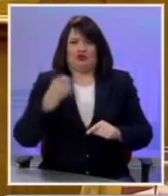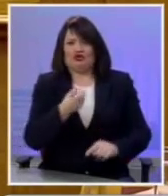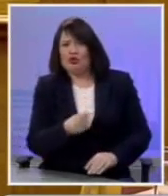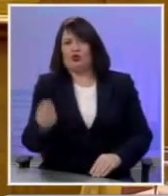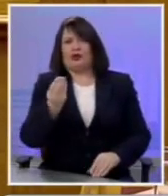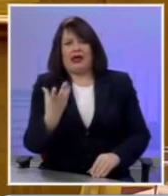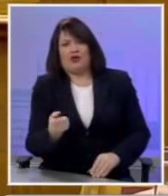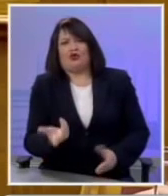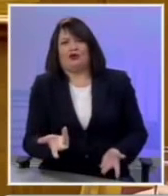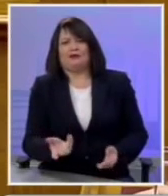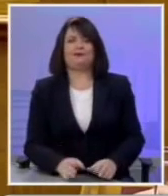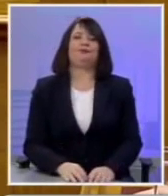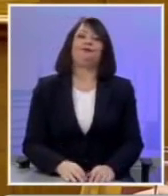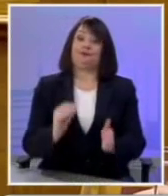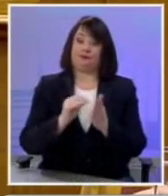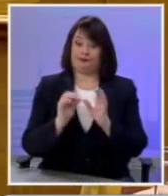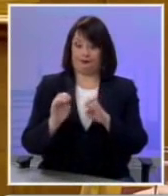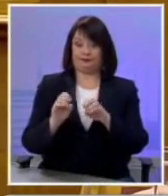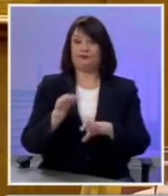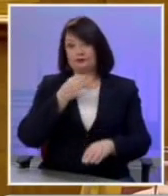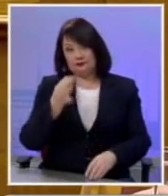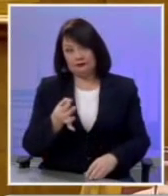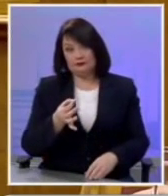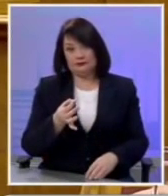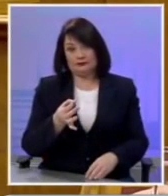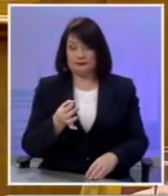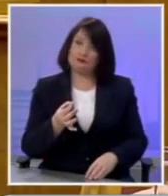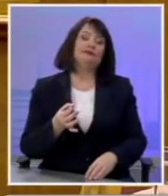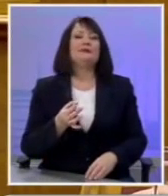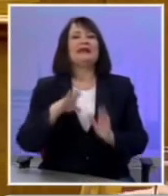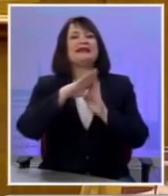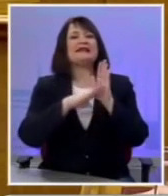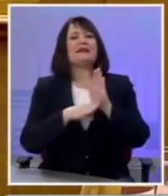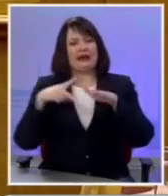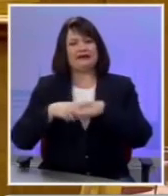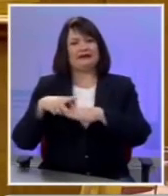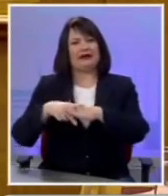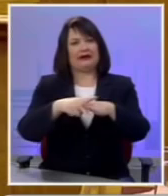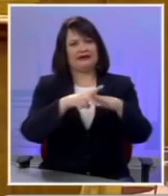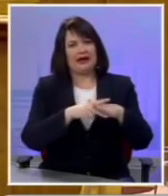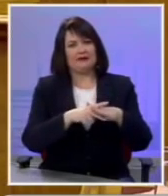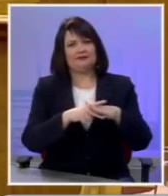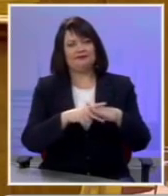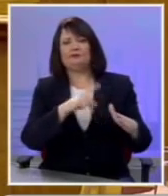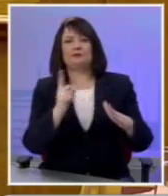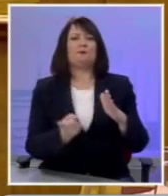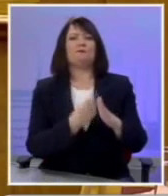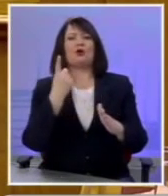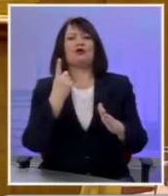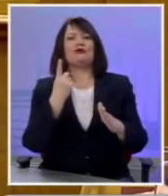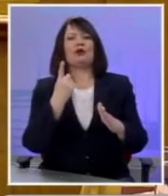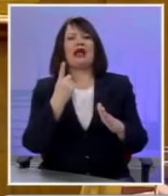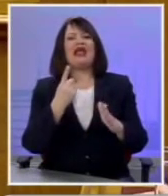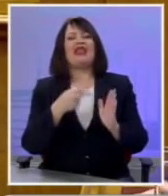Και θέλω να σε ενημερώσω επιπλέον ότι σε όλες τις συστημικές τράπεζες εισήλθαν για πρώτη φορά θεσμικοί